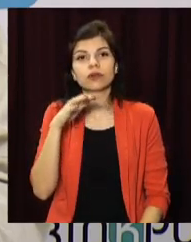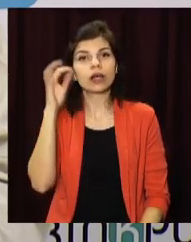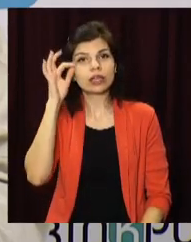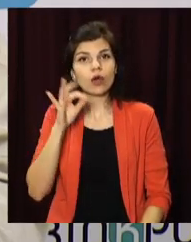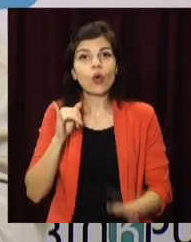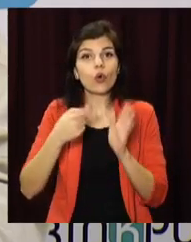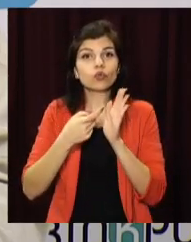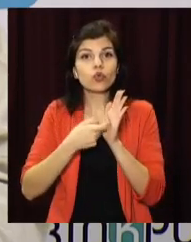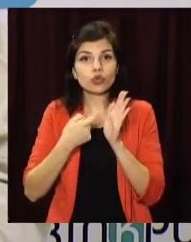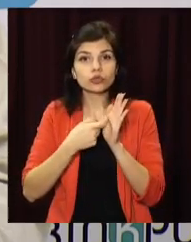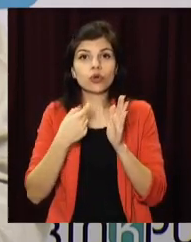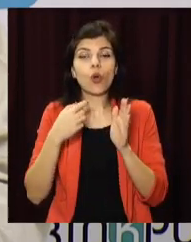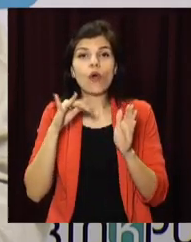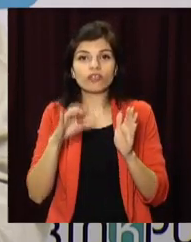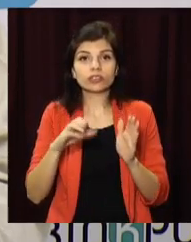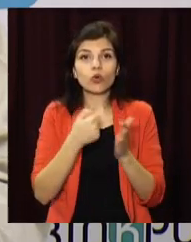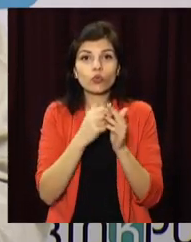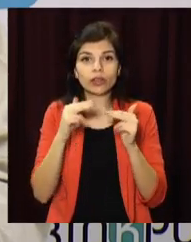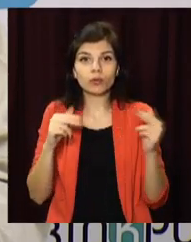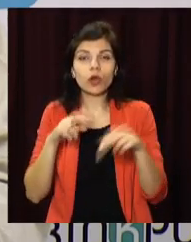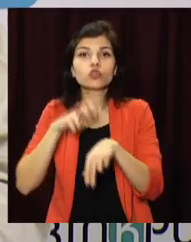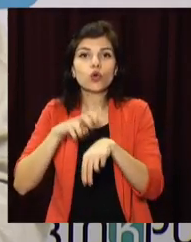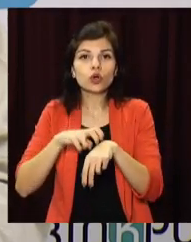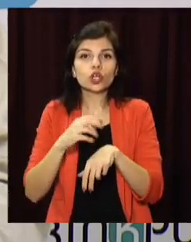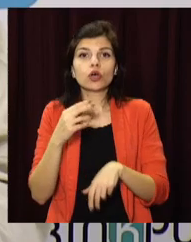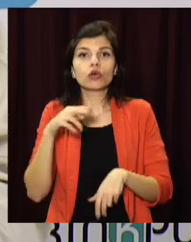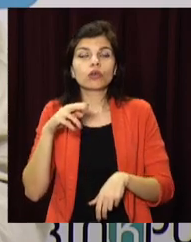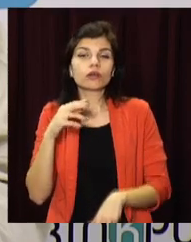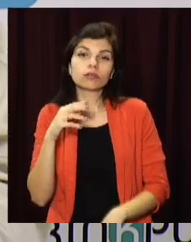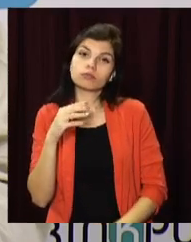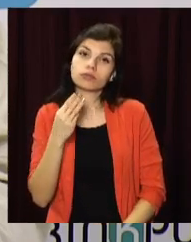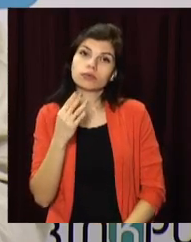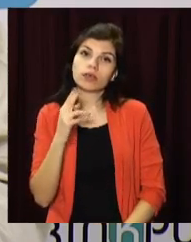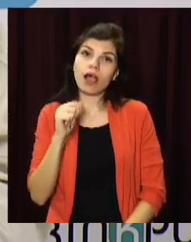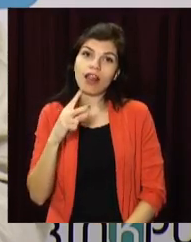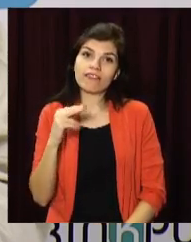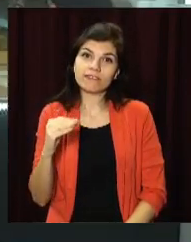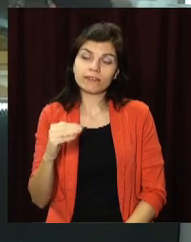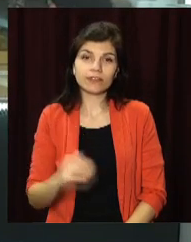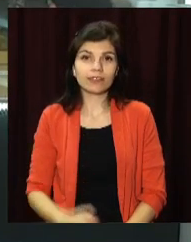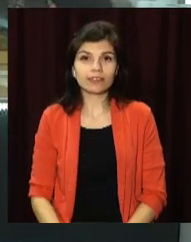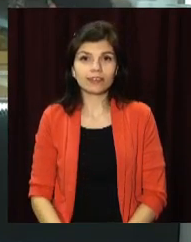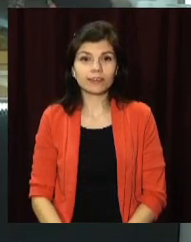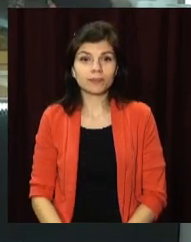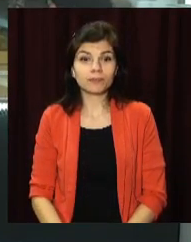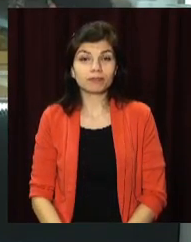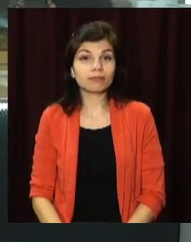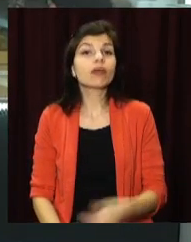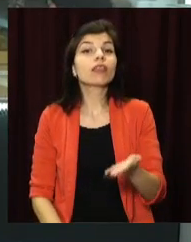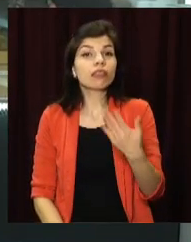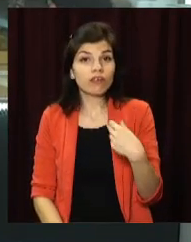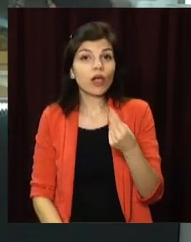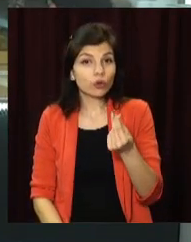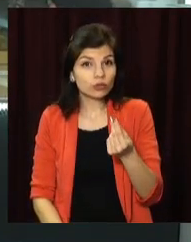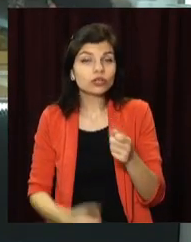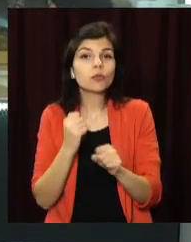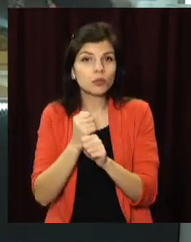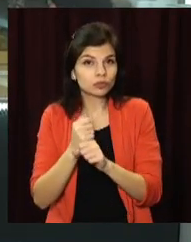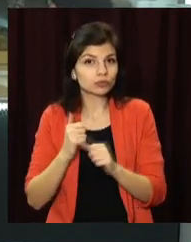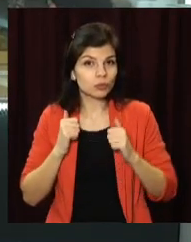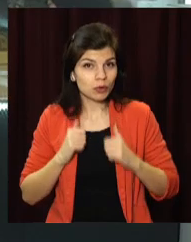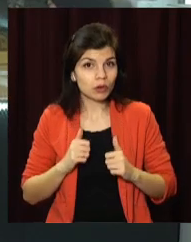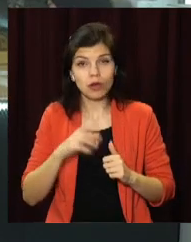Федеративної Республіки Німеччини у Донецьку офіс у Дніпрі доктор Штефан Кайль. «Давай гроші і працюй спокійно». У